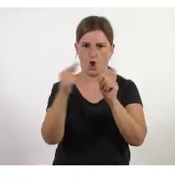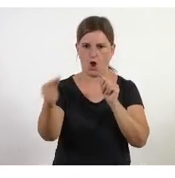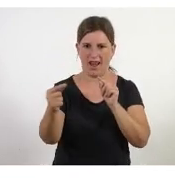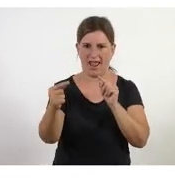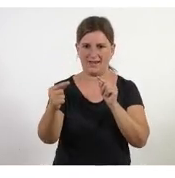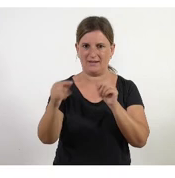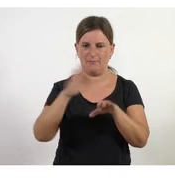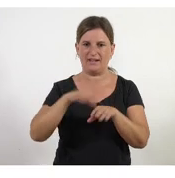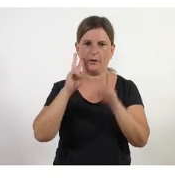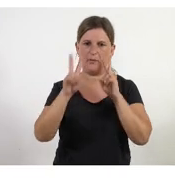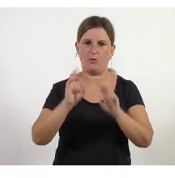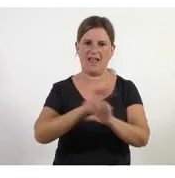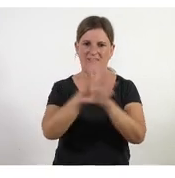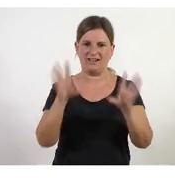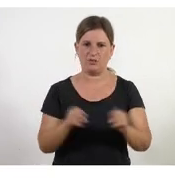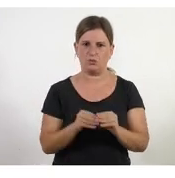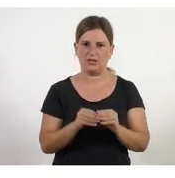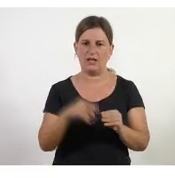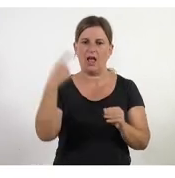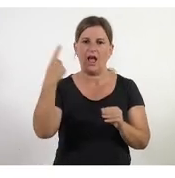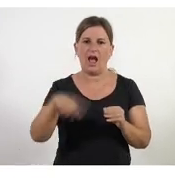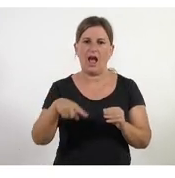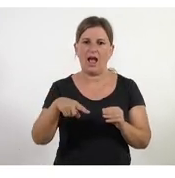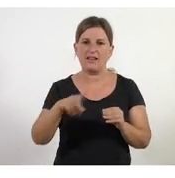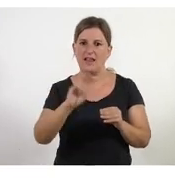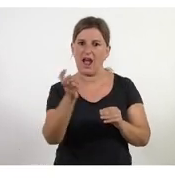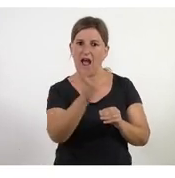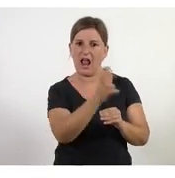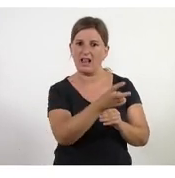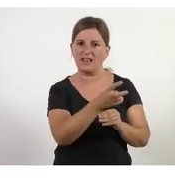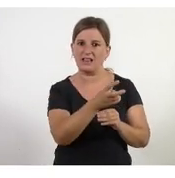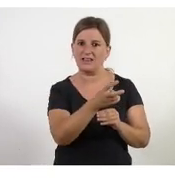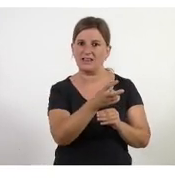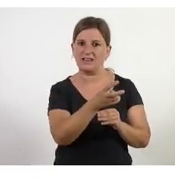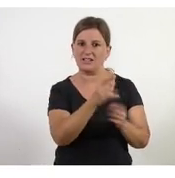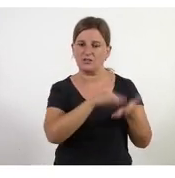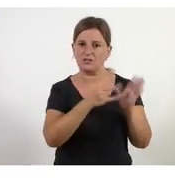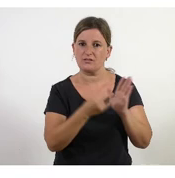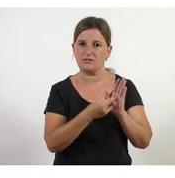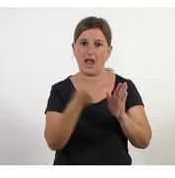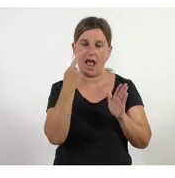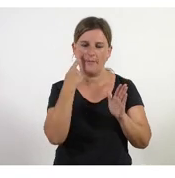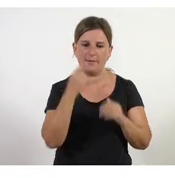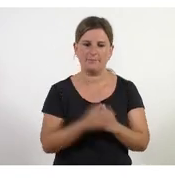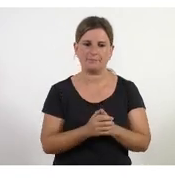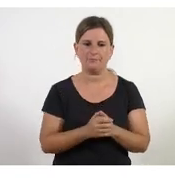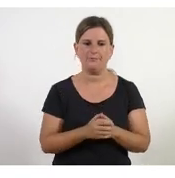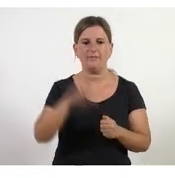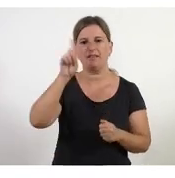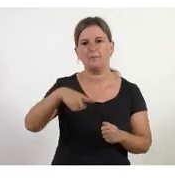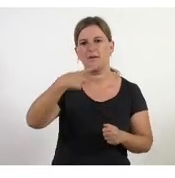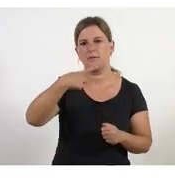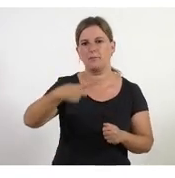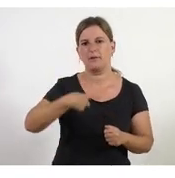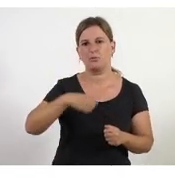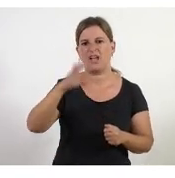veure els resultats de les votacions, a veure si hi ha alguna entitat que conegui alternatives. Després, mira, també ens pregunten, la Conchi